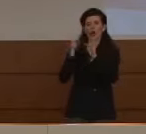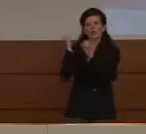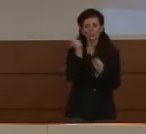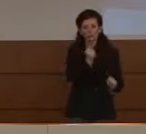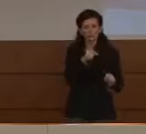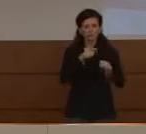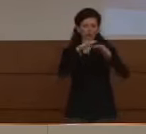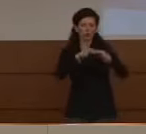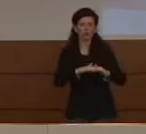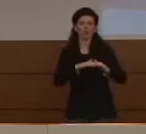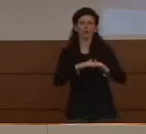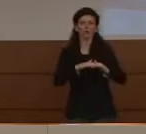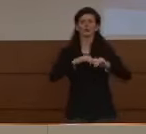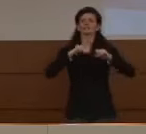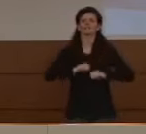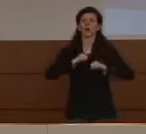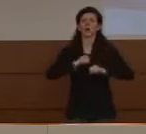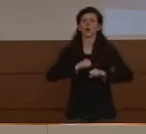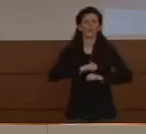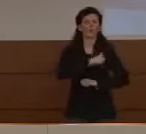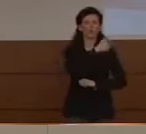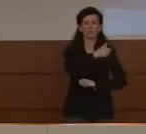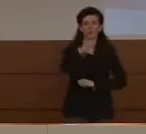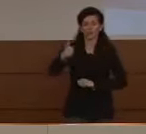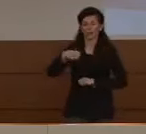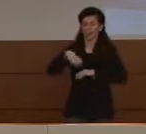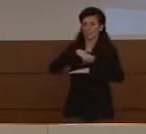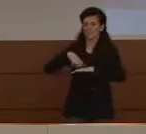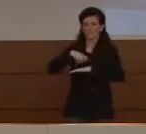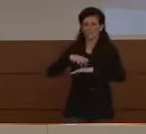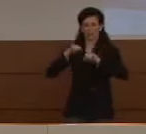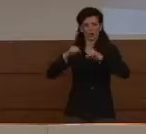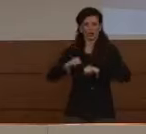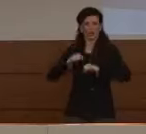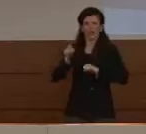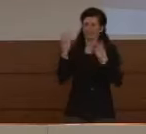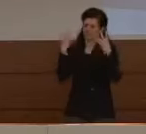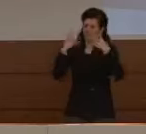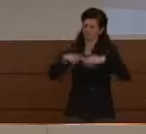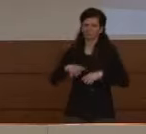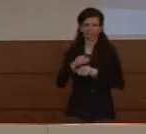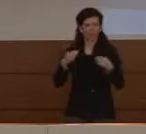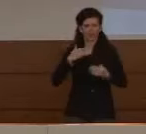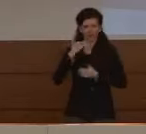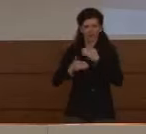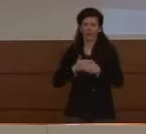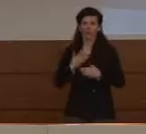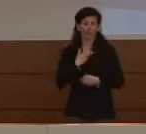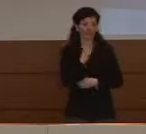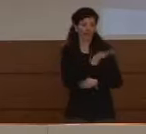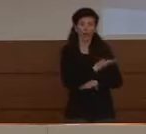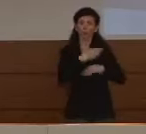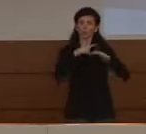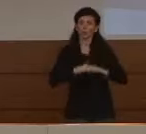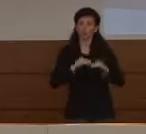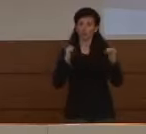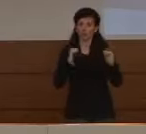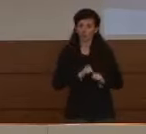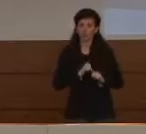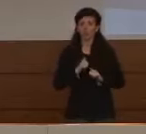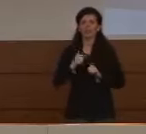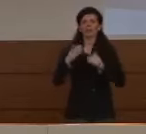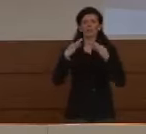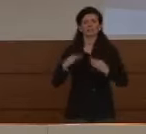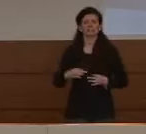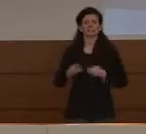salute come bene primario abbiamo un ministero della salute è molto efficiente abbiamo la protezione civile l'istituto superiore di sanità